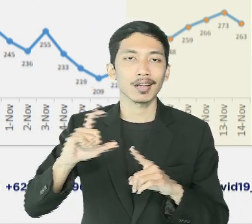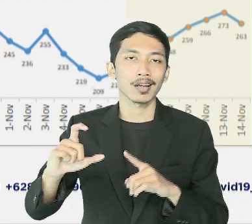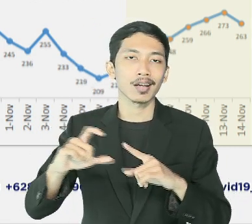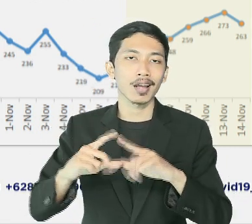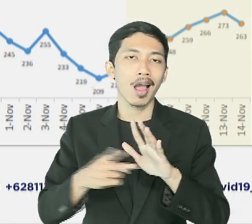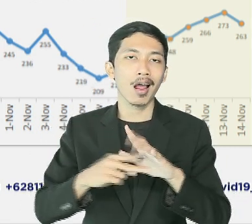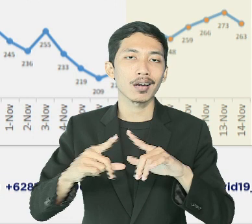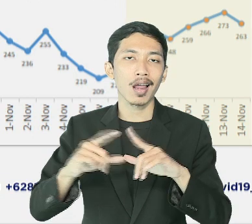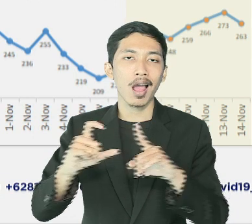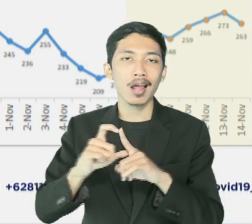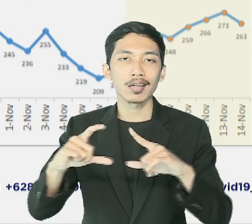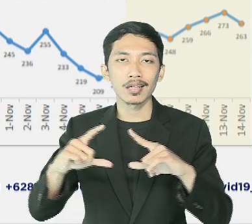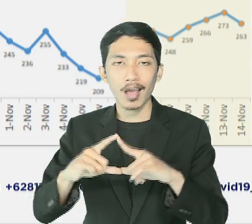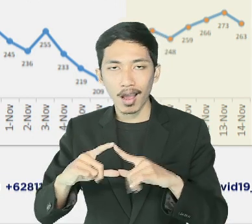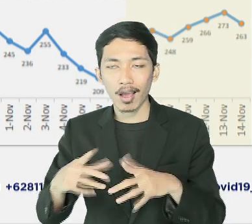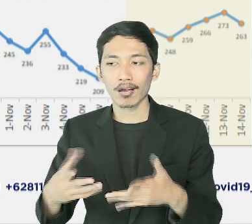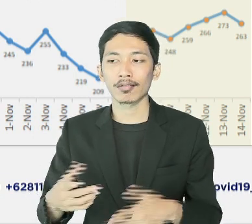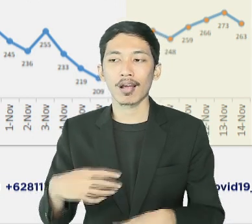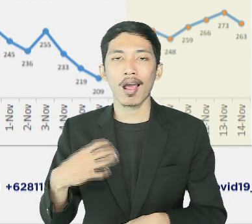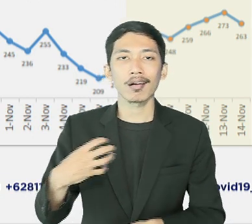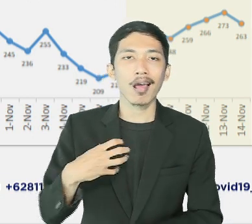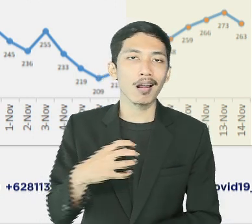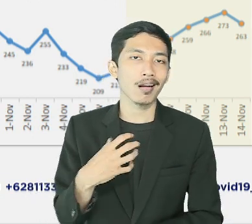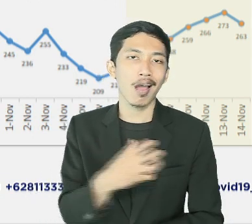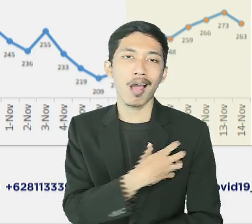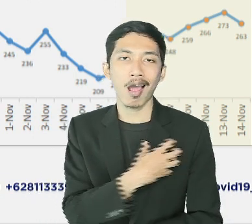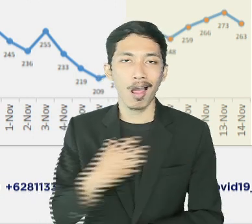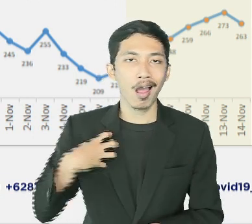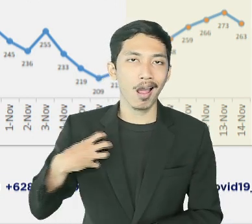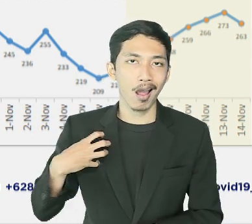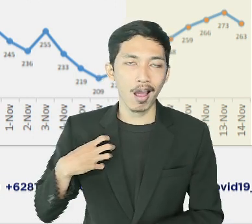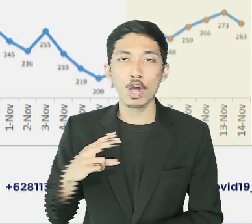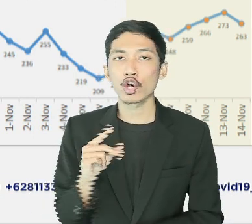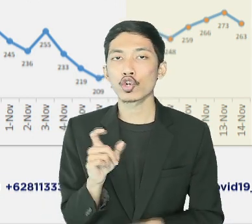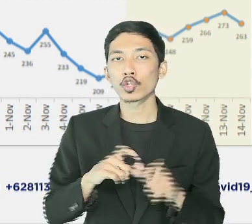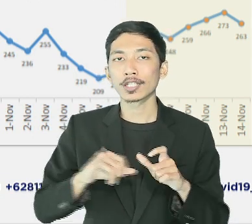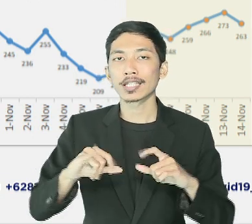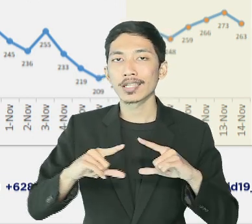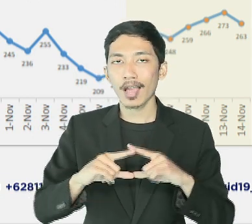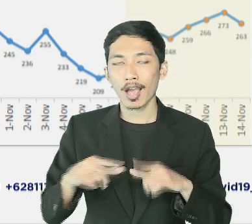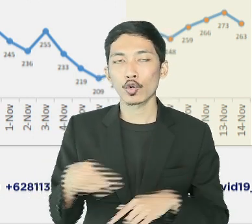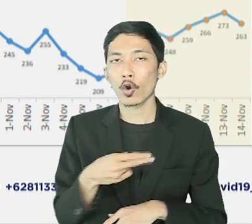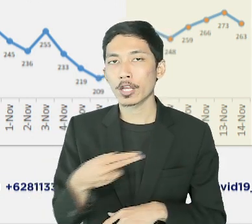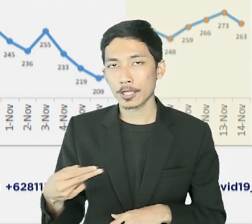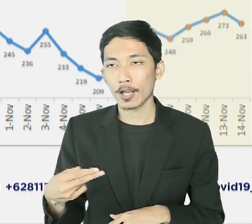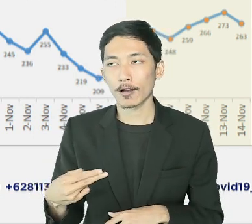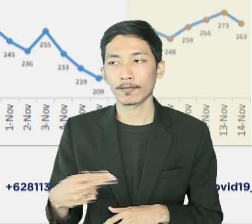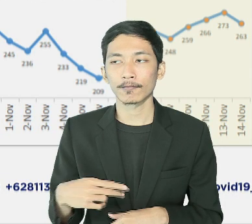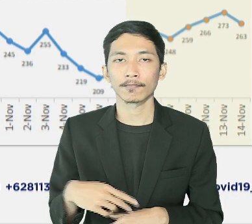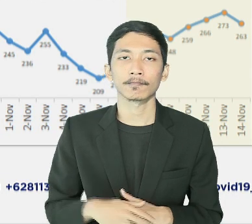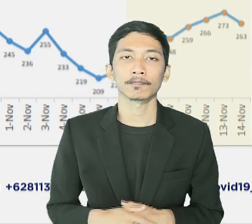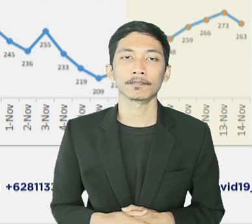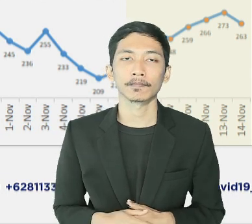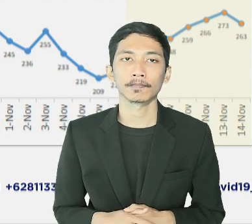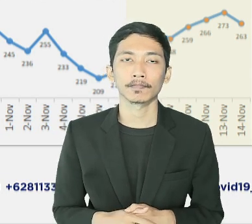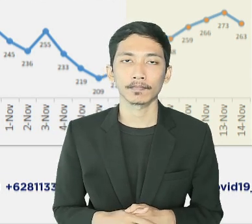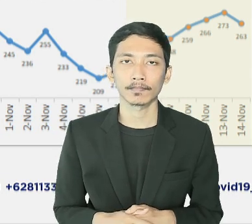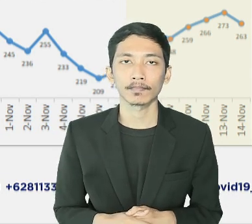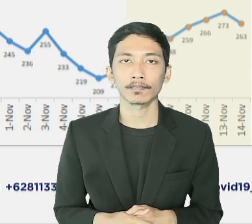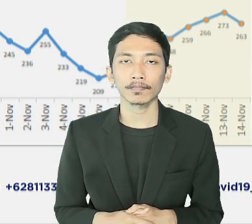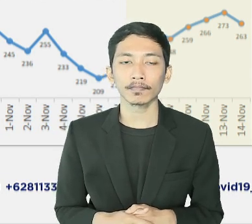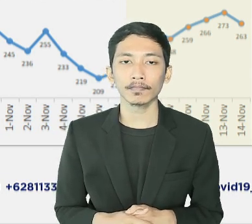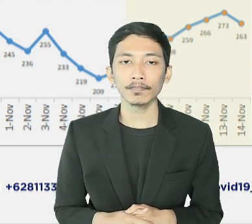Indonesia. Selanjutnya, kasus mengalami penurunan dan di bulan Maret terdapat 5 negara yang mengalami lonjakan